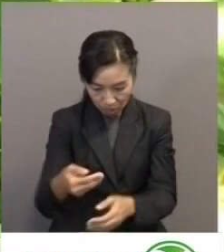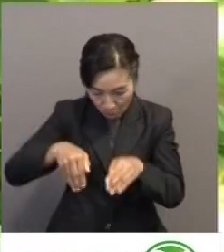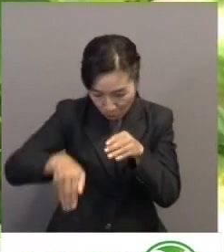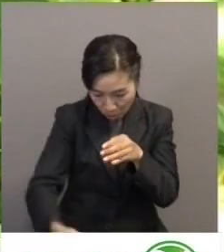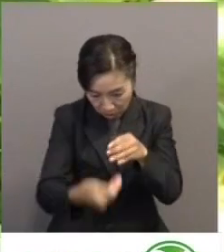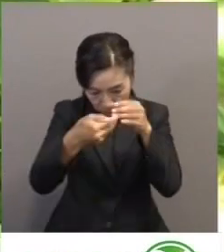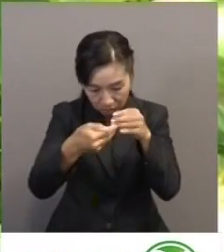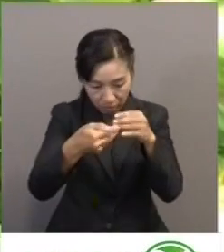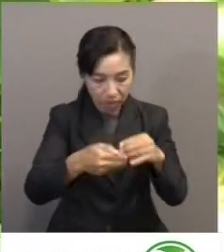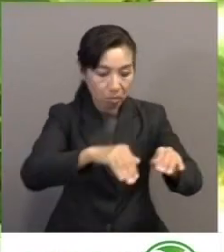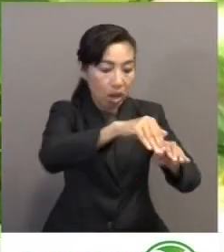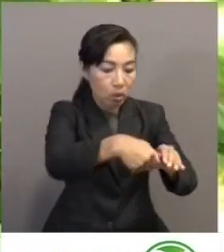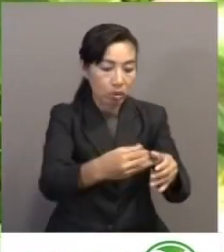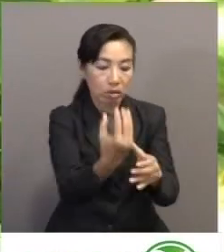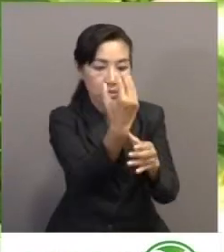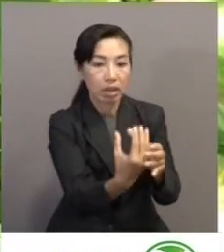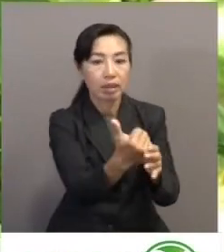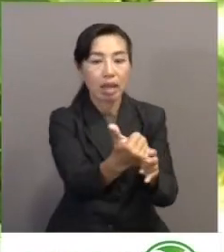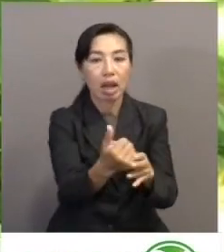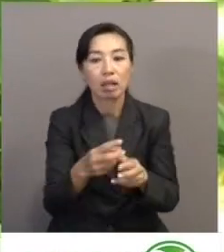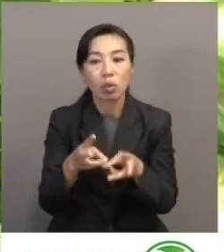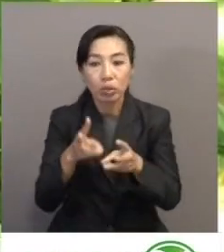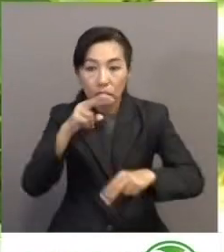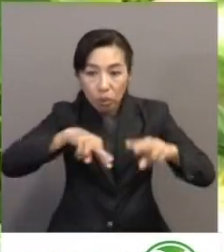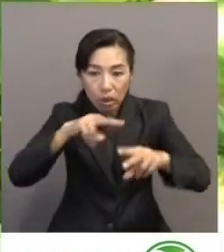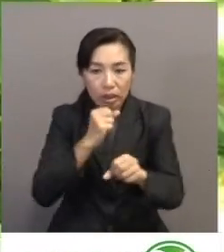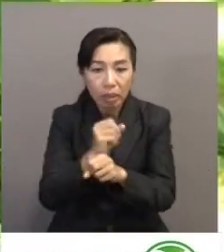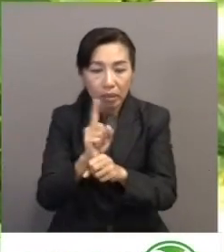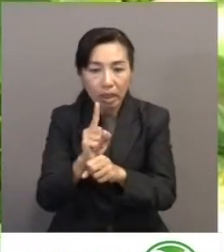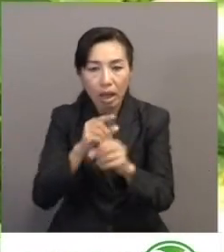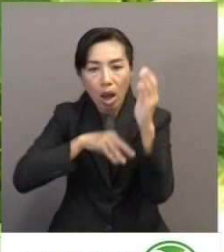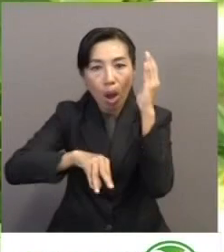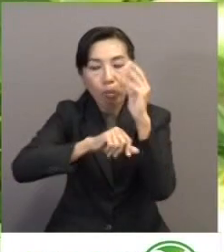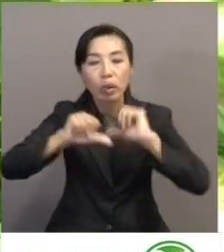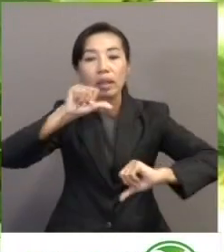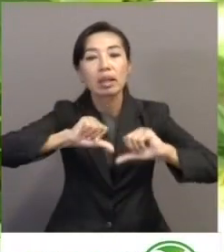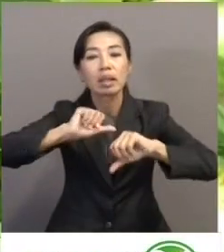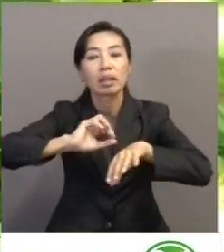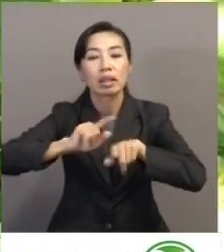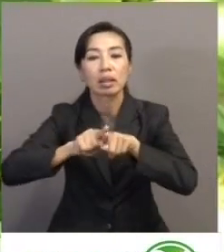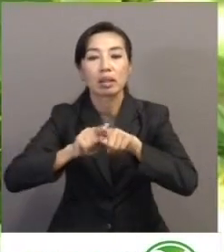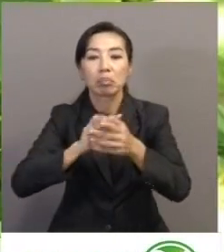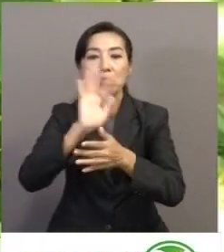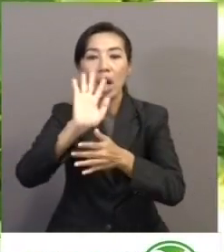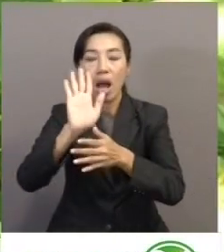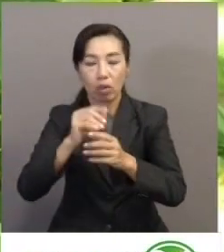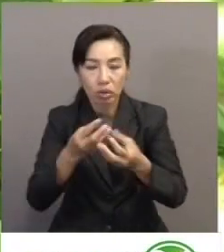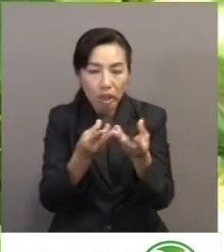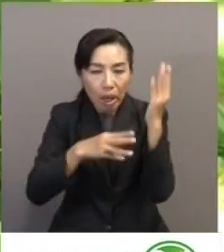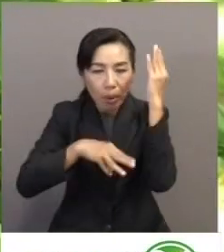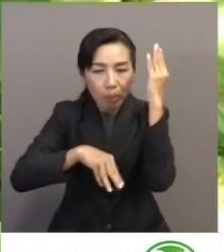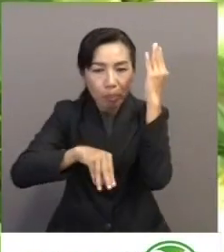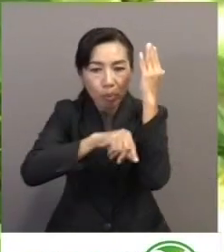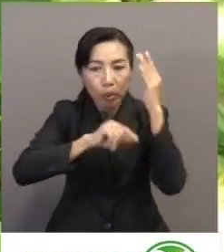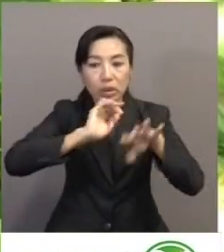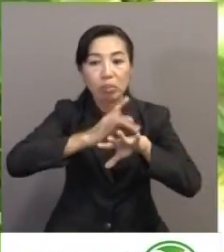แล้วก็การดูแลก็ไม่มีอะไรใช้ปุ๋ยชีวภาพ เราจะไม่ใช้ยาฆ่าแมลงเพ